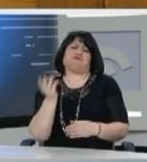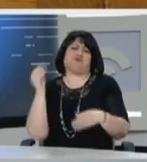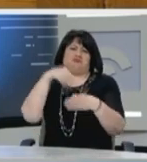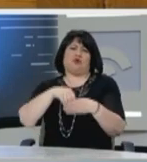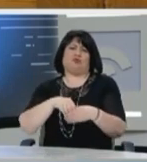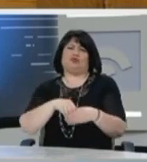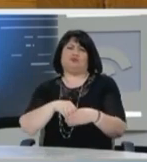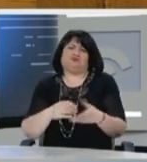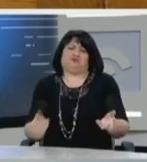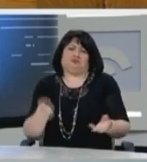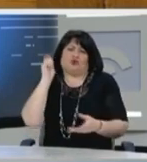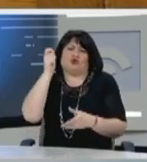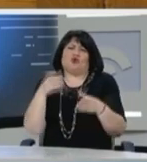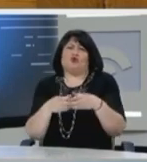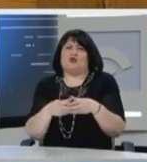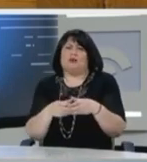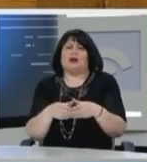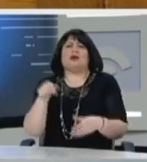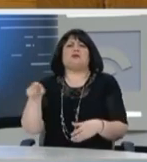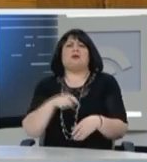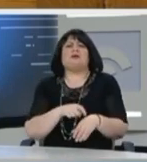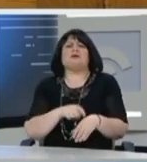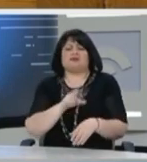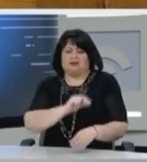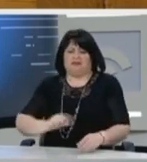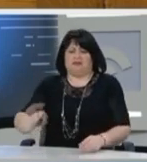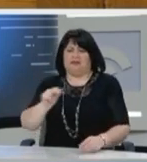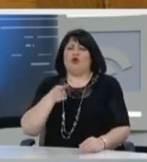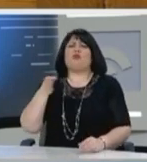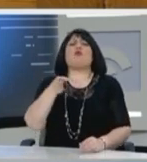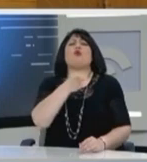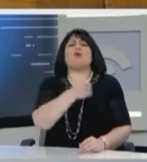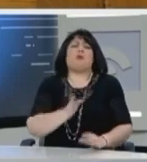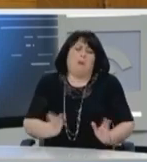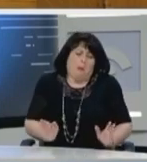θέλει. Άλλωστε τώρα τα κόμματα είναι περίπου ίδια, όπου και να πάει.